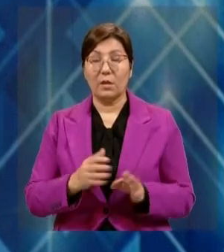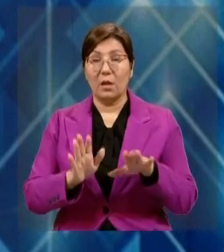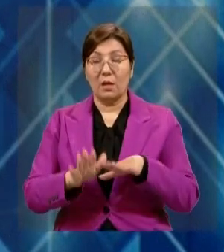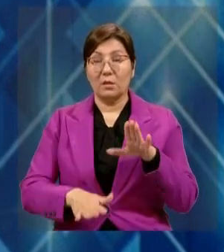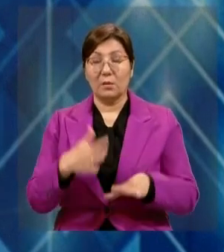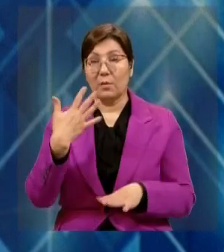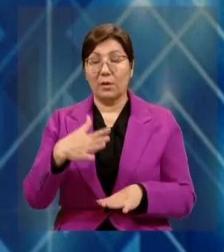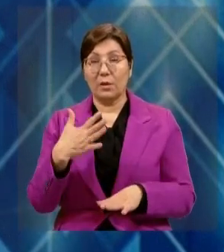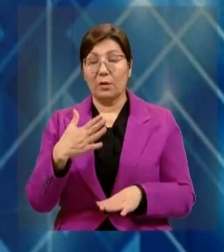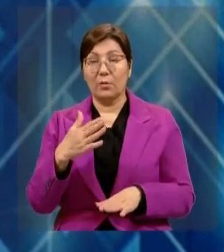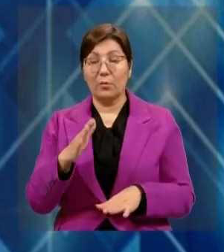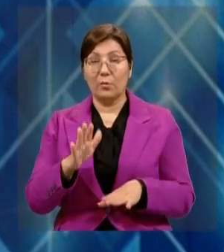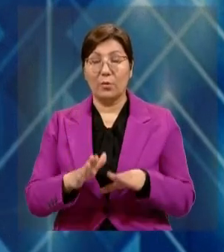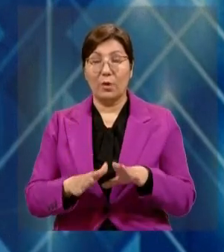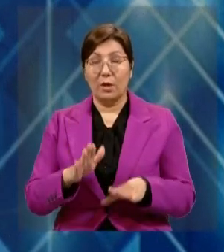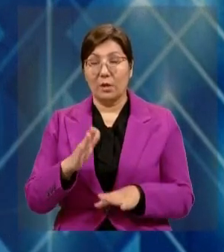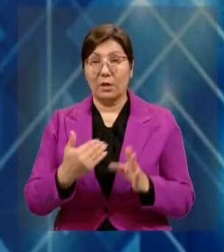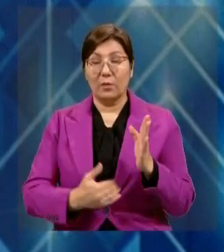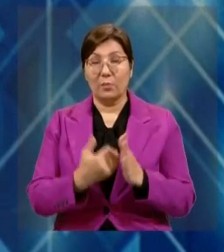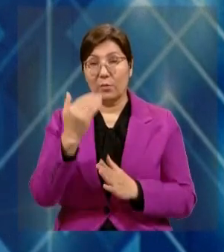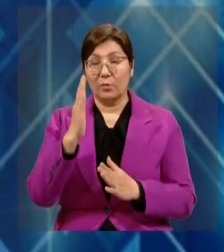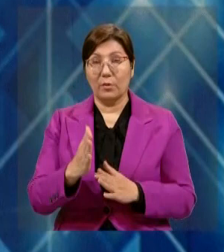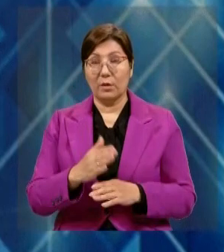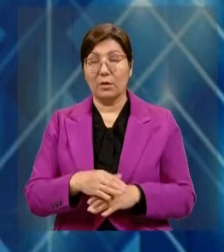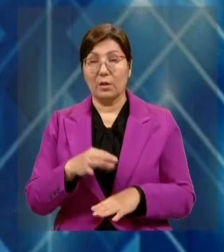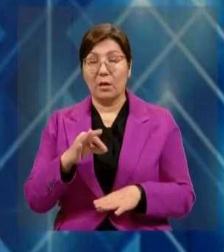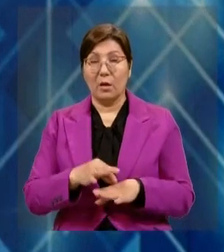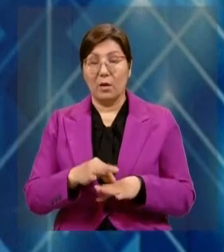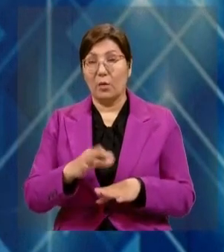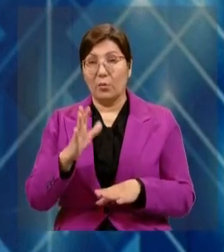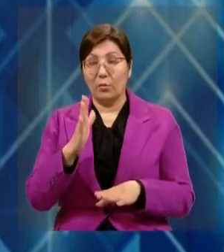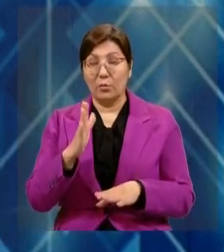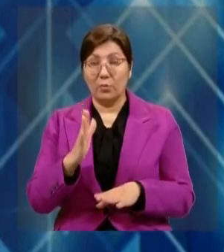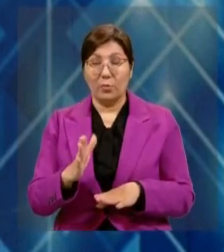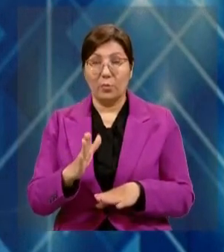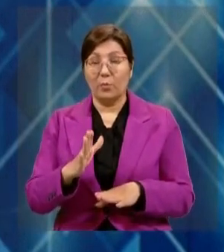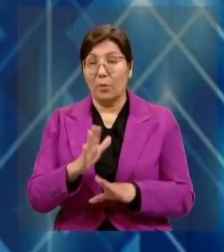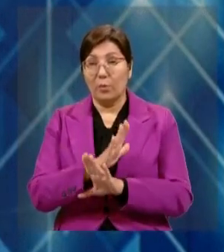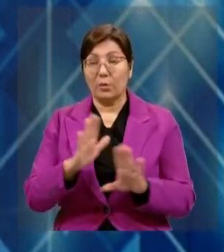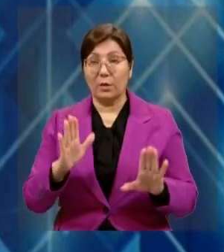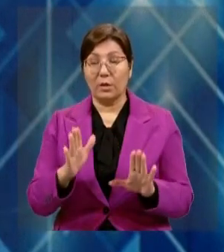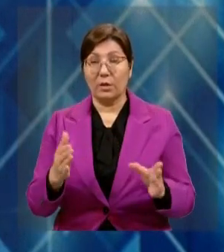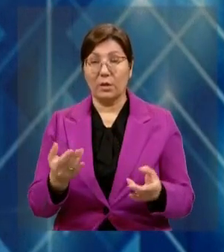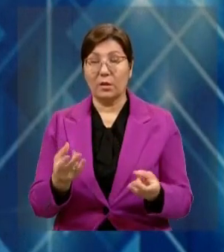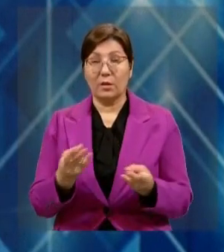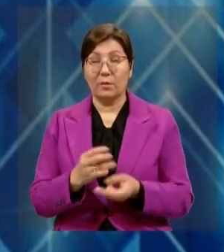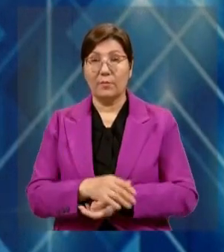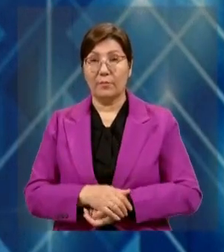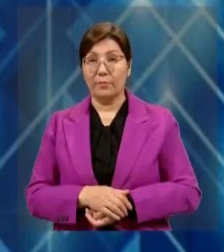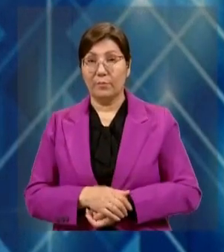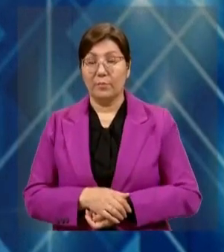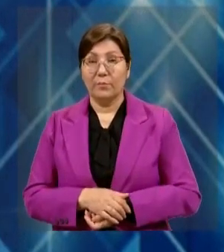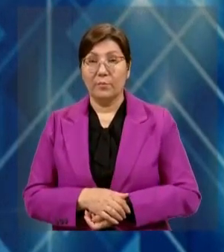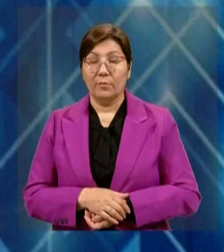керек, және де созылмалы аурулар болмау керек. Оның қатарына біз жаңа гепатит, туберкулез ауырмаған болмау керек